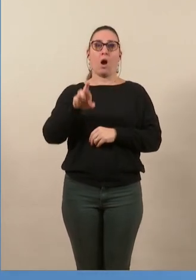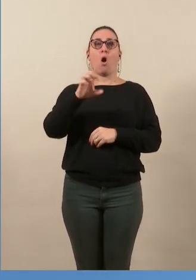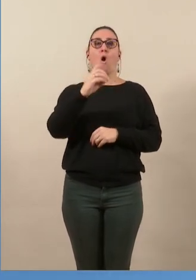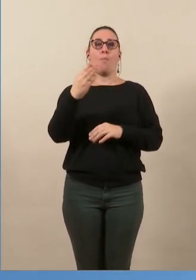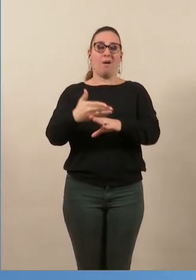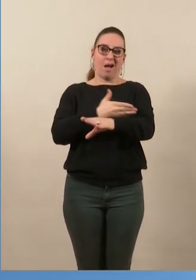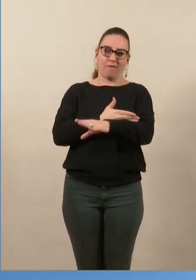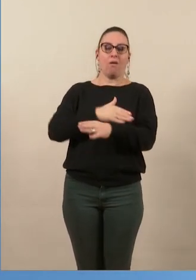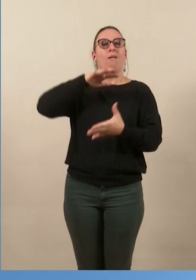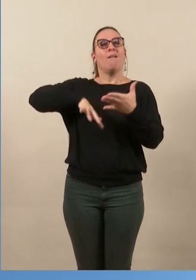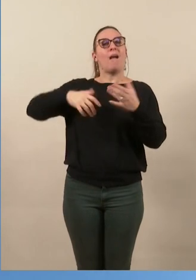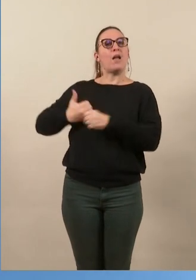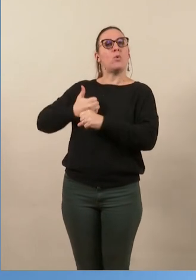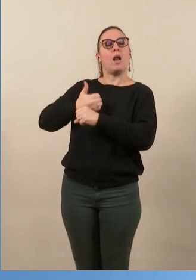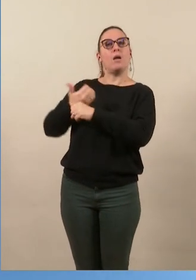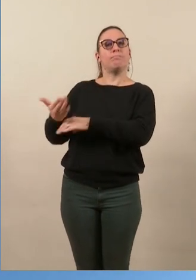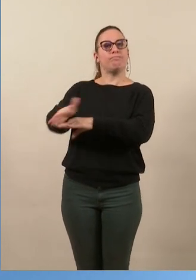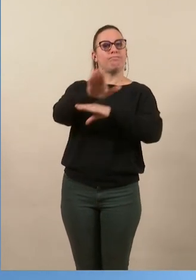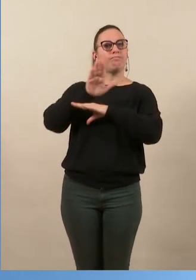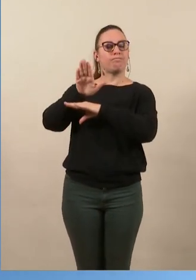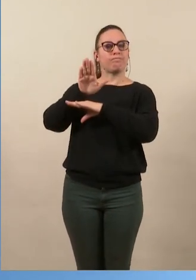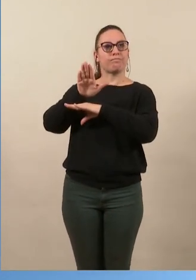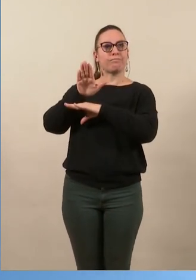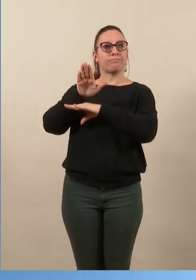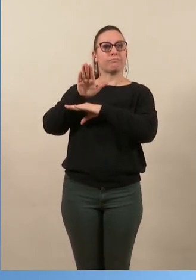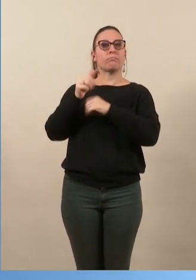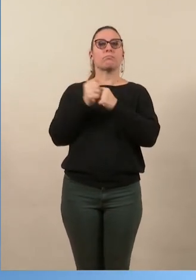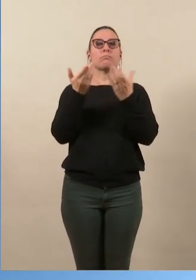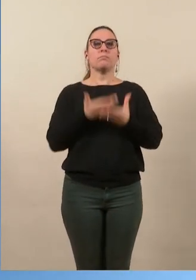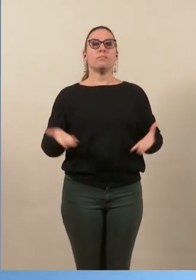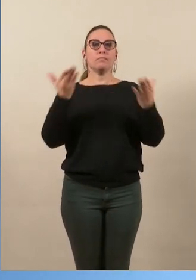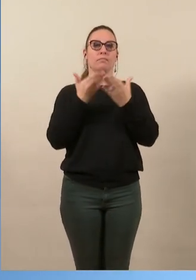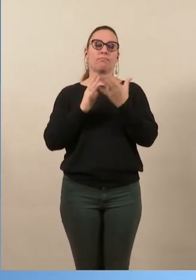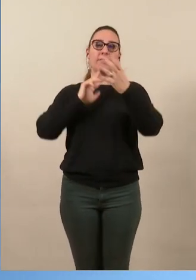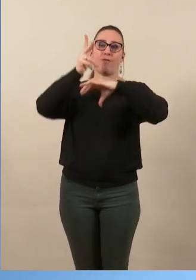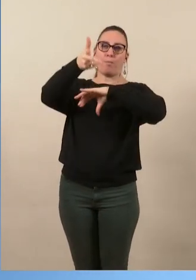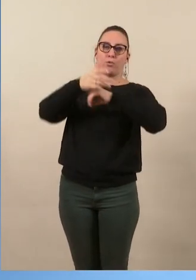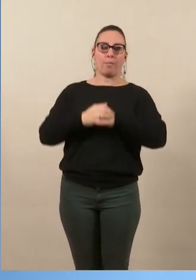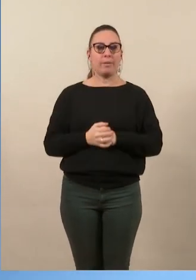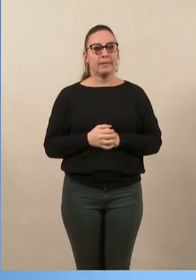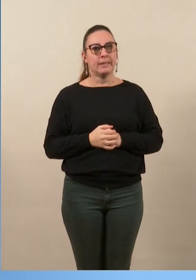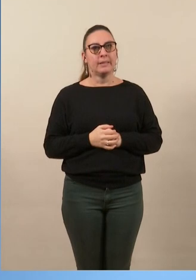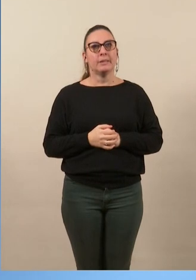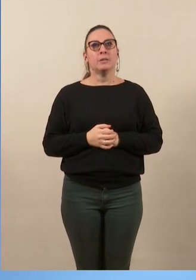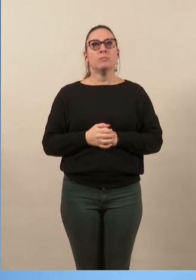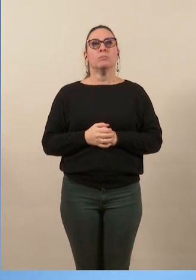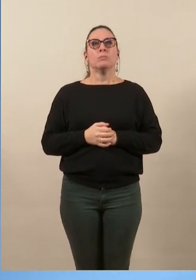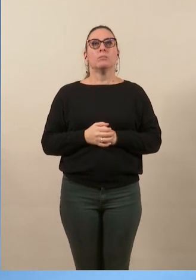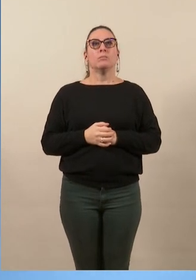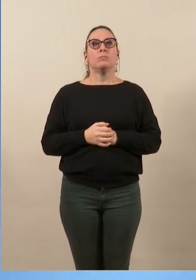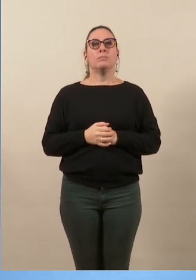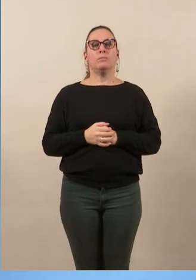rapport annuel sur la situation en matière de développement durable tel qu'il est